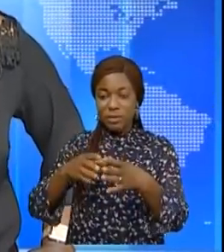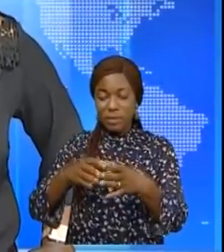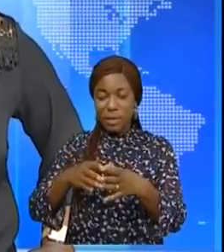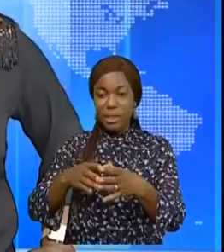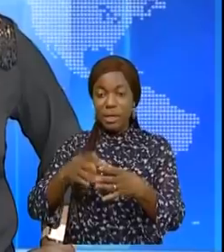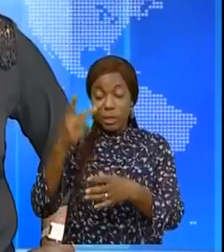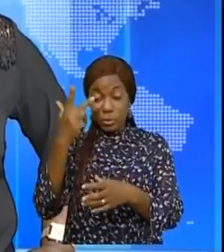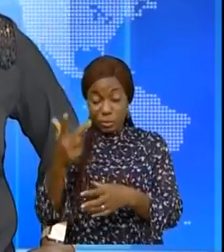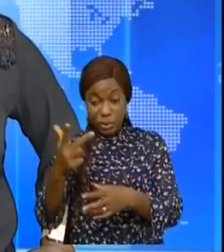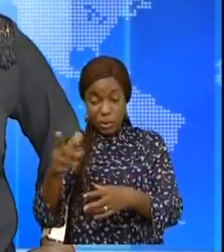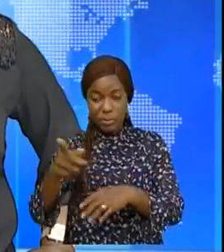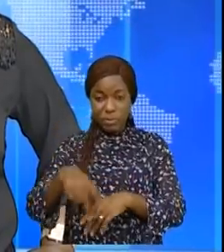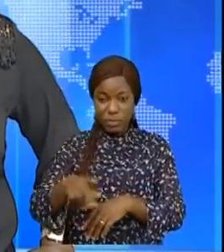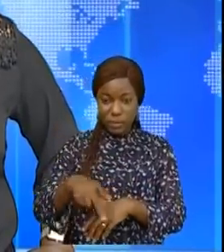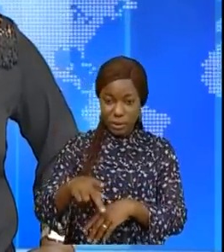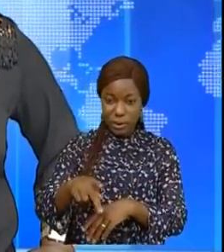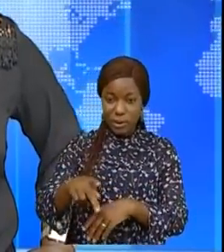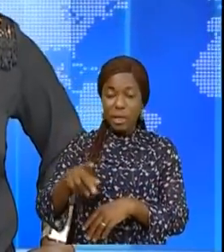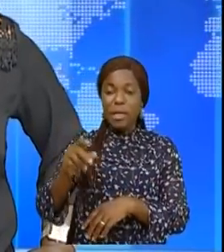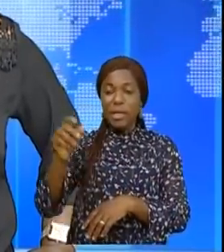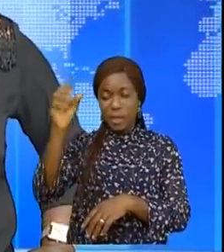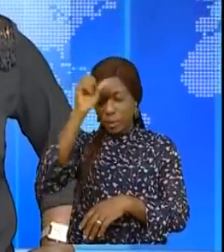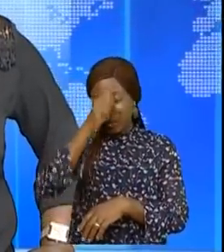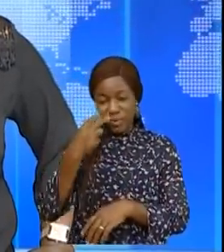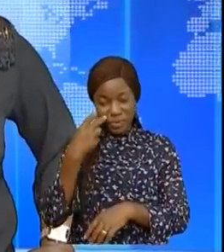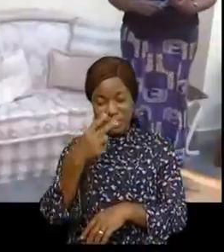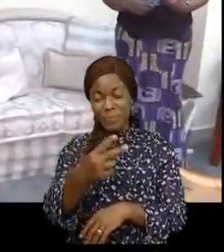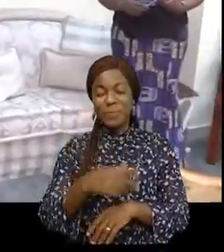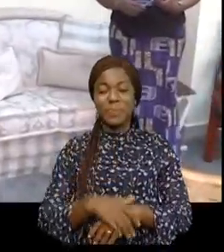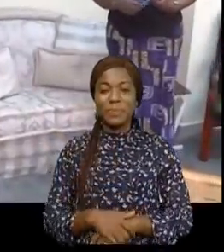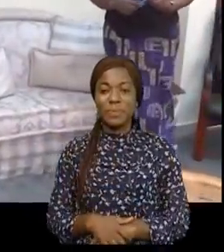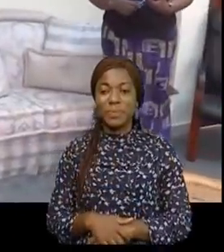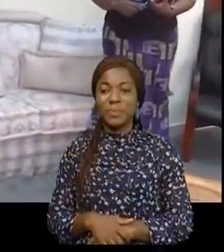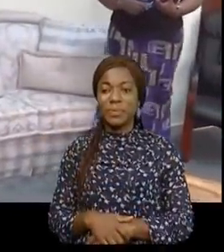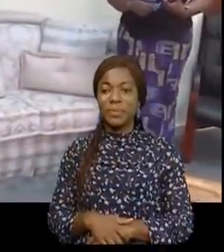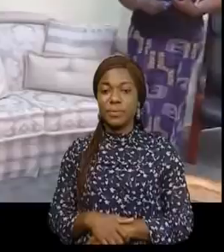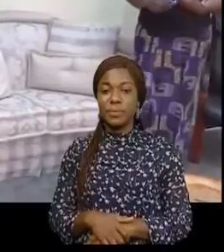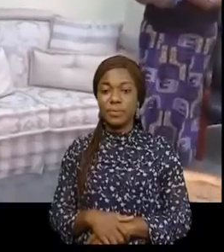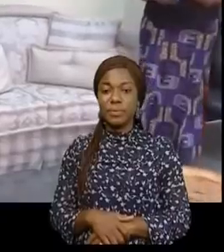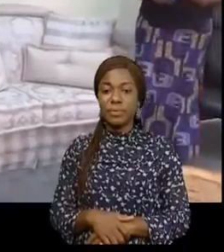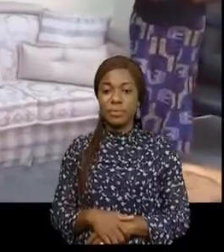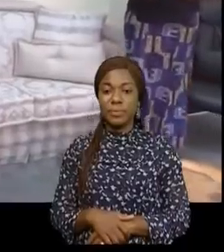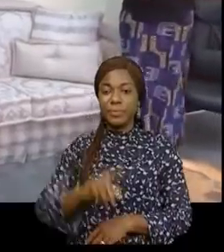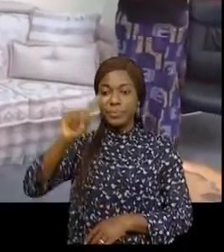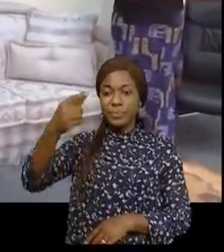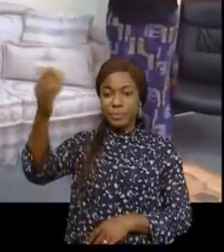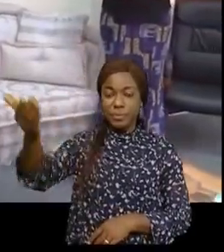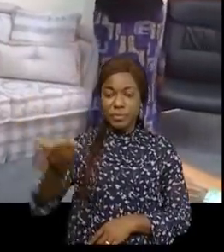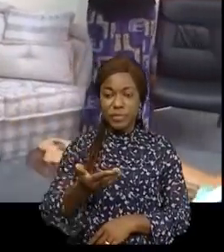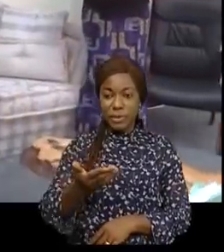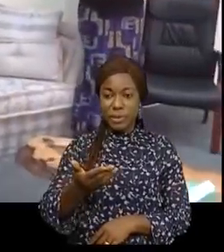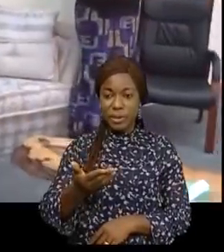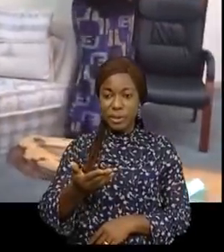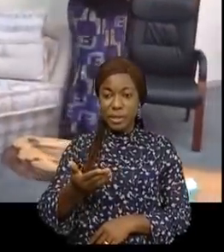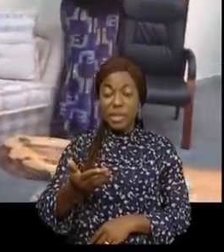provinces issues de l'ex-Bandundu, Cédric Enina. La première à être reçue, c'est la déléguée